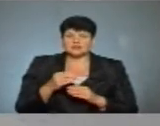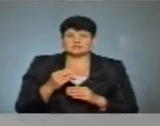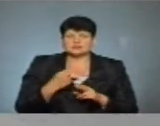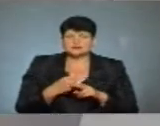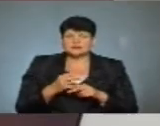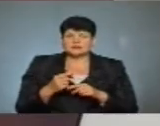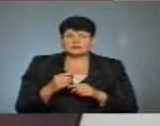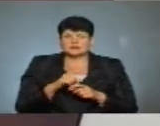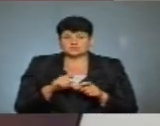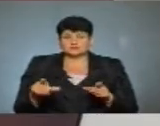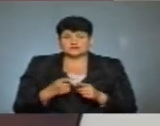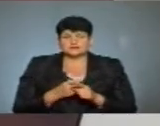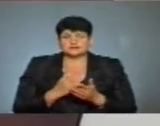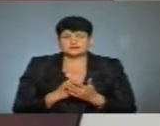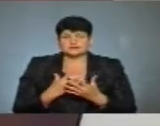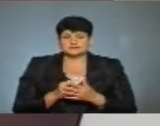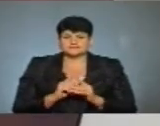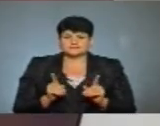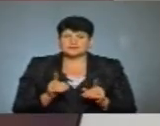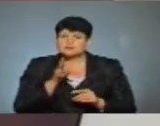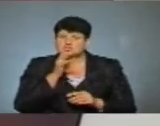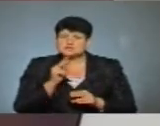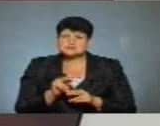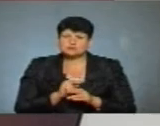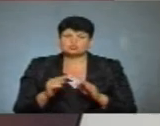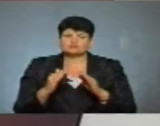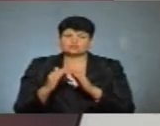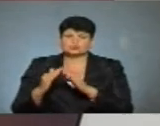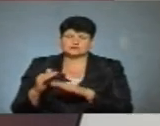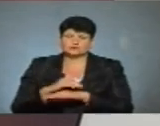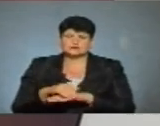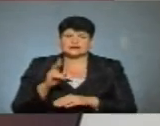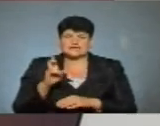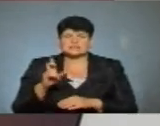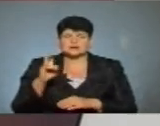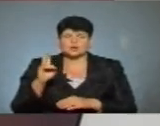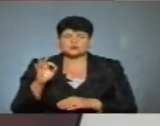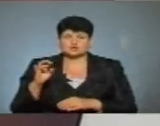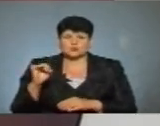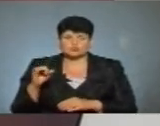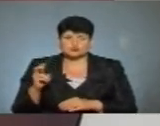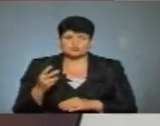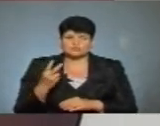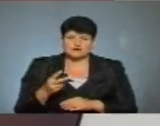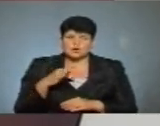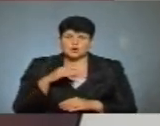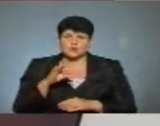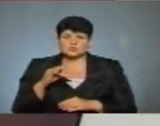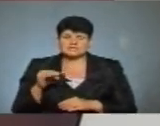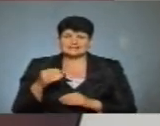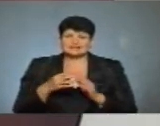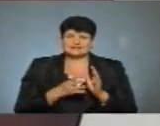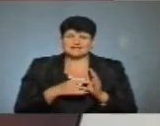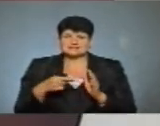свою специфіку. Під час ремонту в будинках на вулицях Князя Острозького 2, Руській 19, 23 та